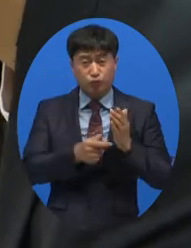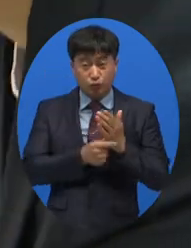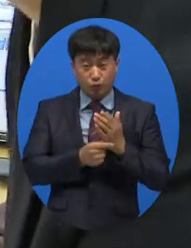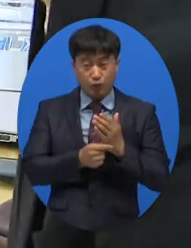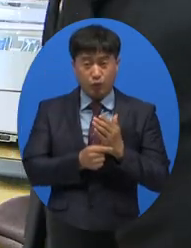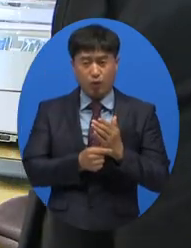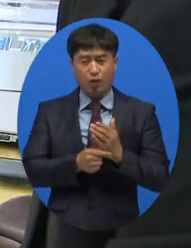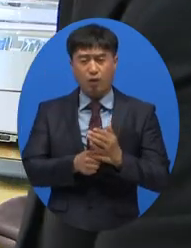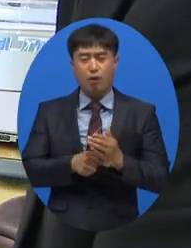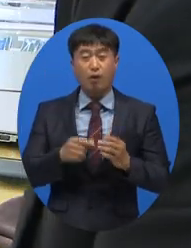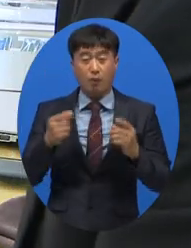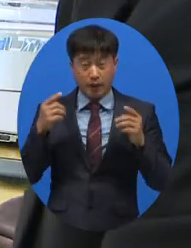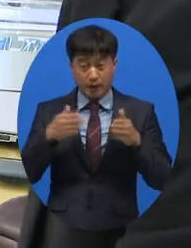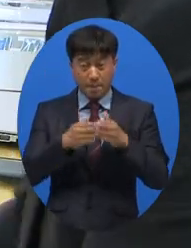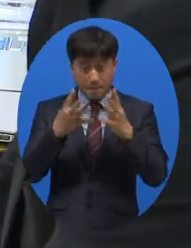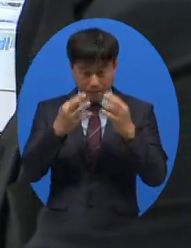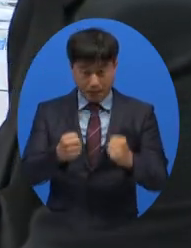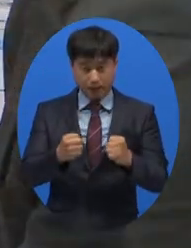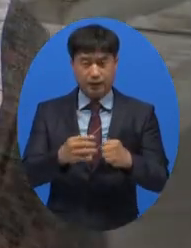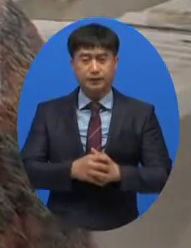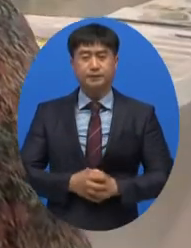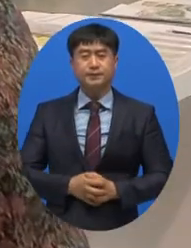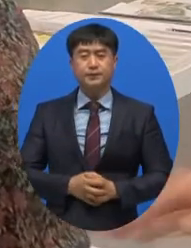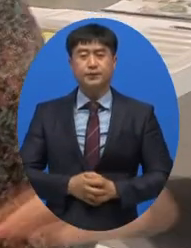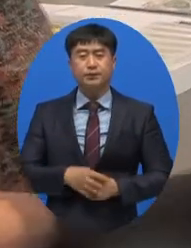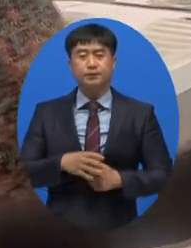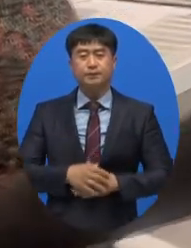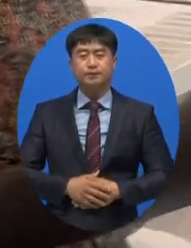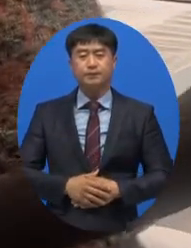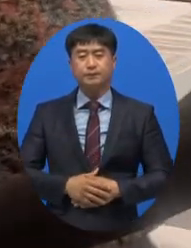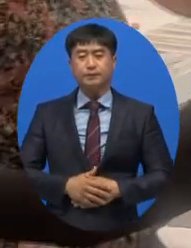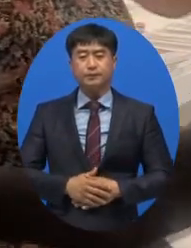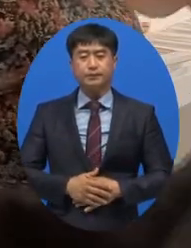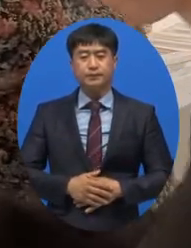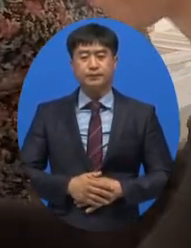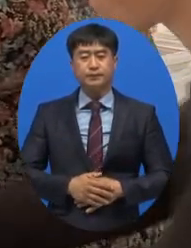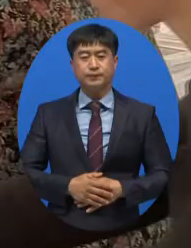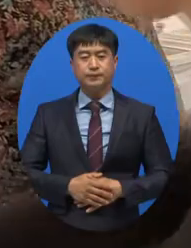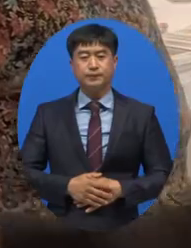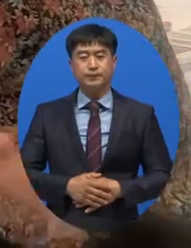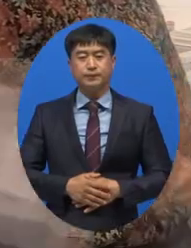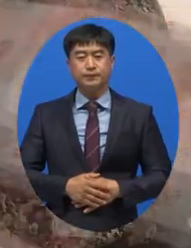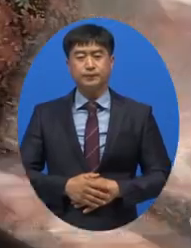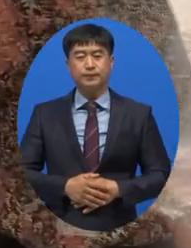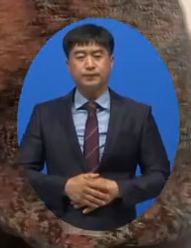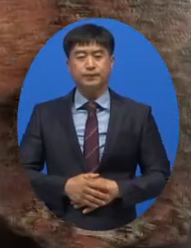국내 시장 진출을 위한 발판이 되고 있습니다. 경기 슈TV 표창순입니다.